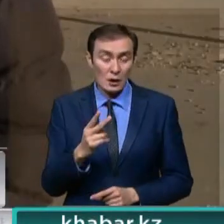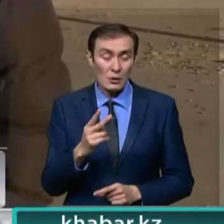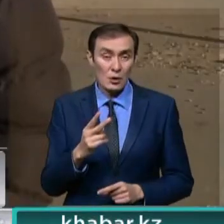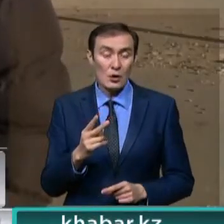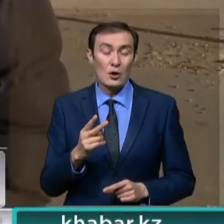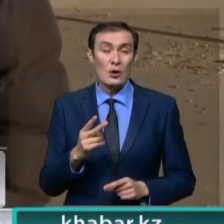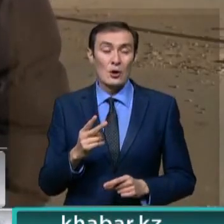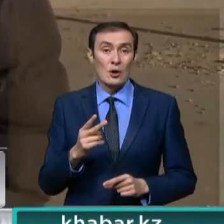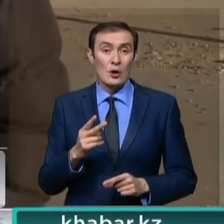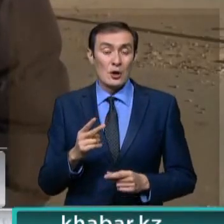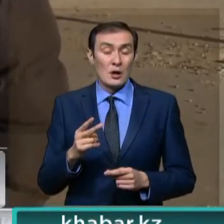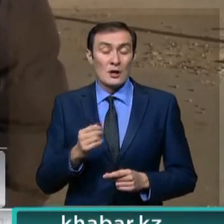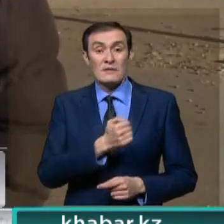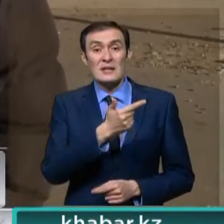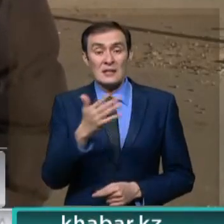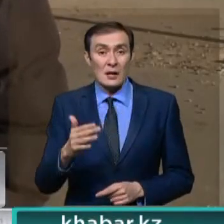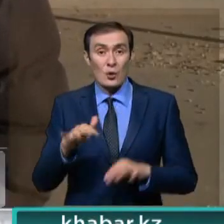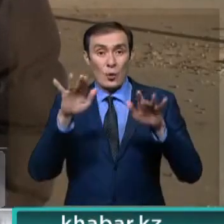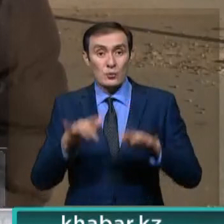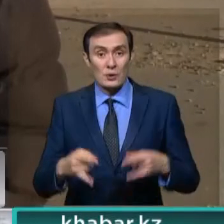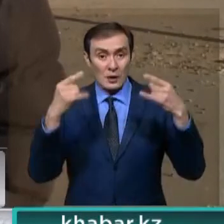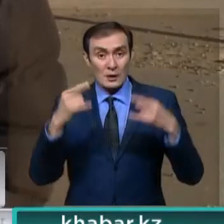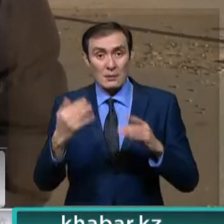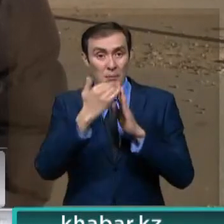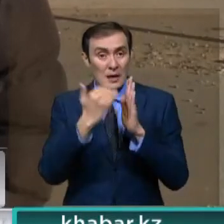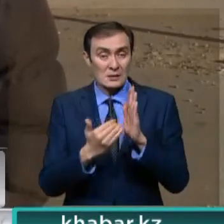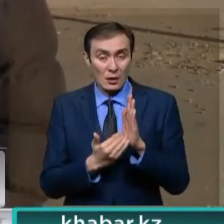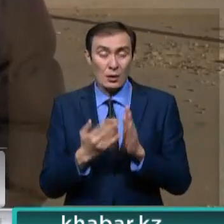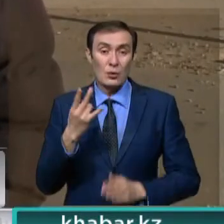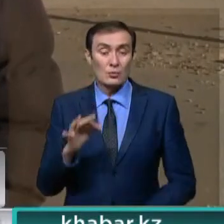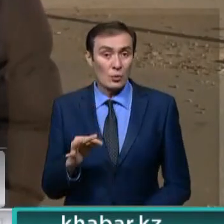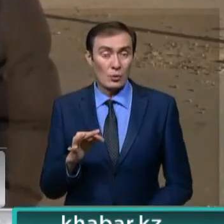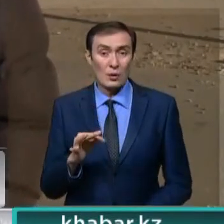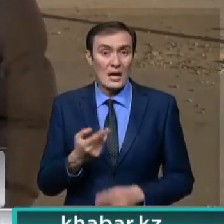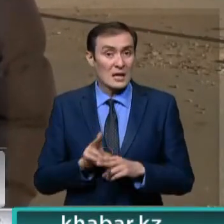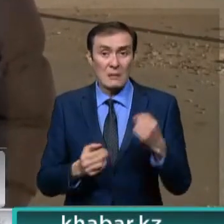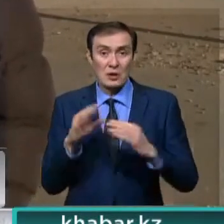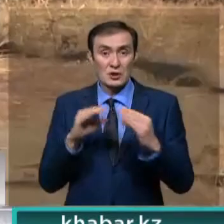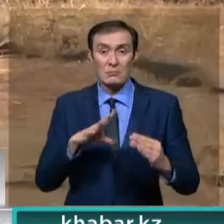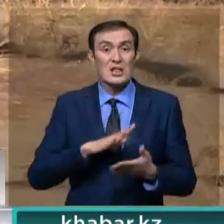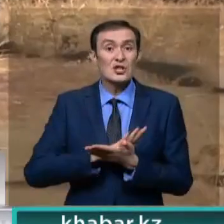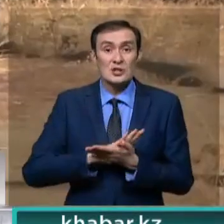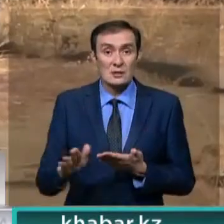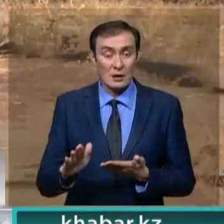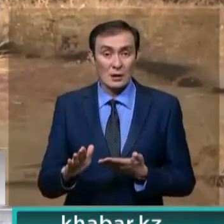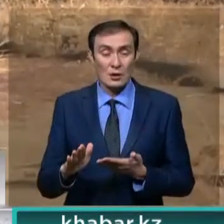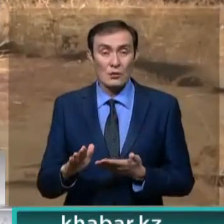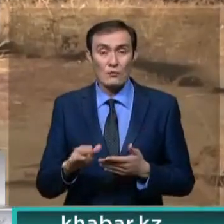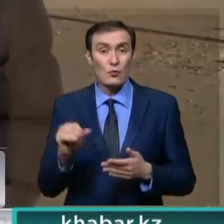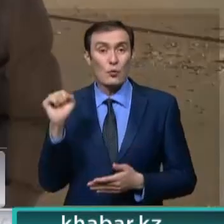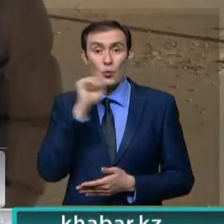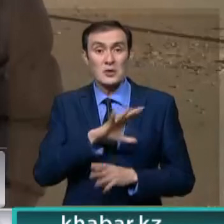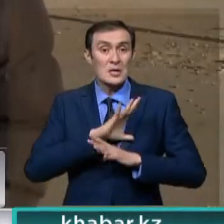кузова в нескольких базах. Но данная машина была чистая, то есть она не числилась в